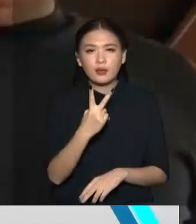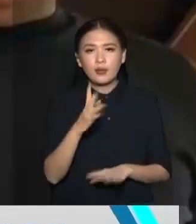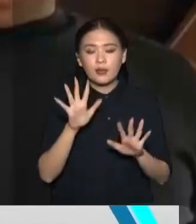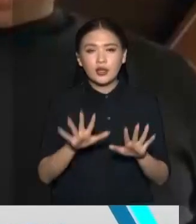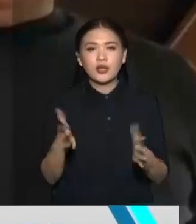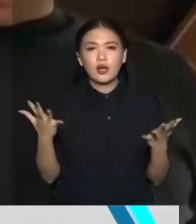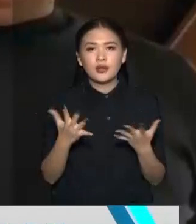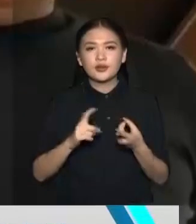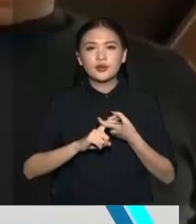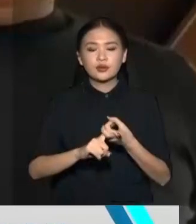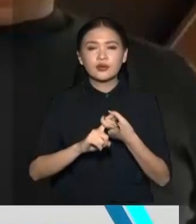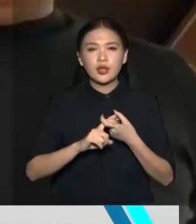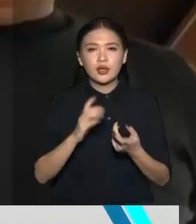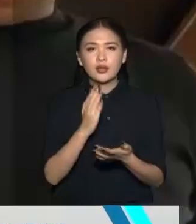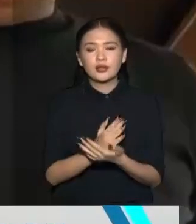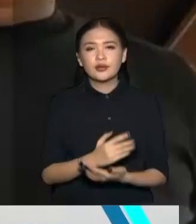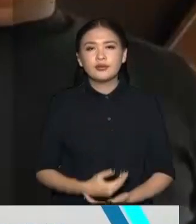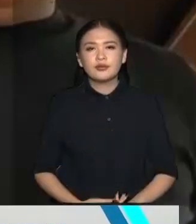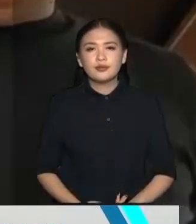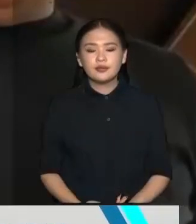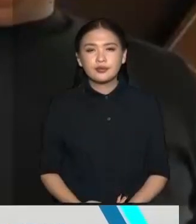не байланыстырады?